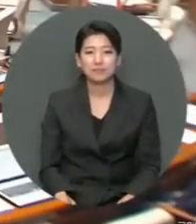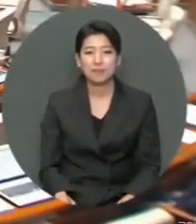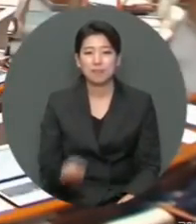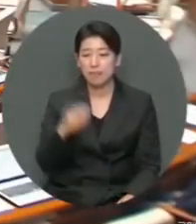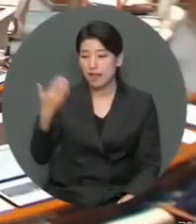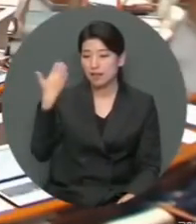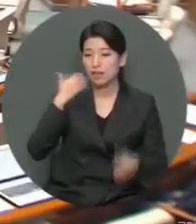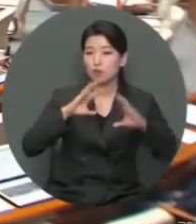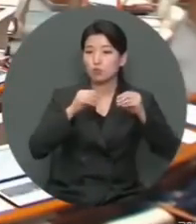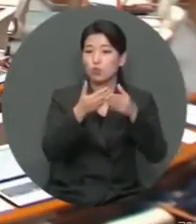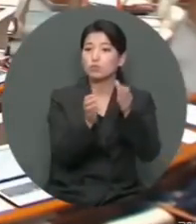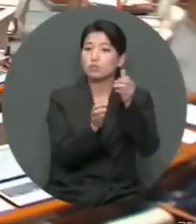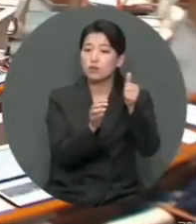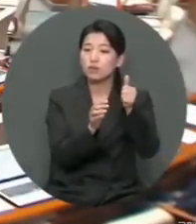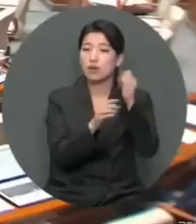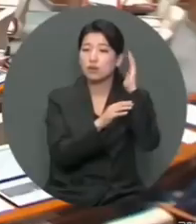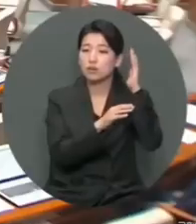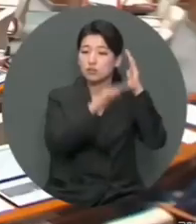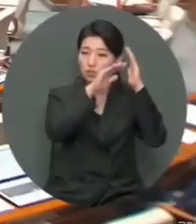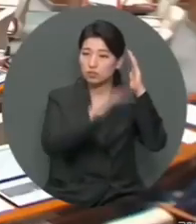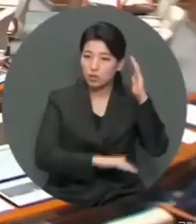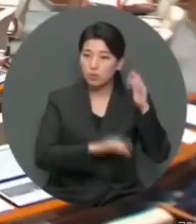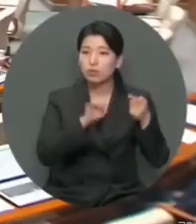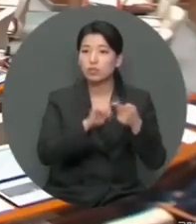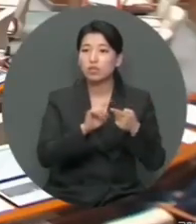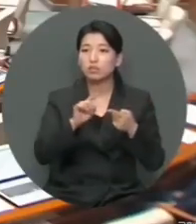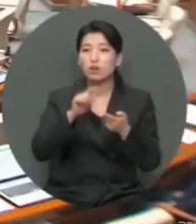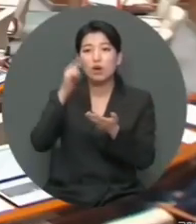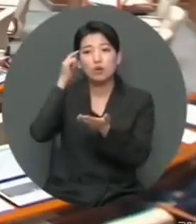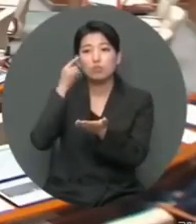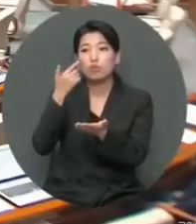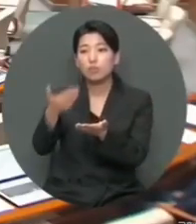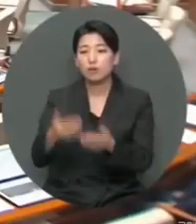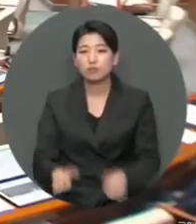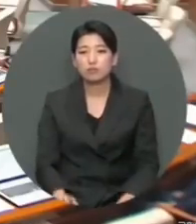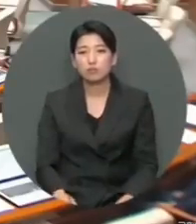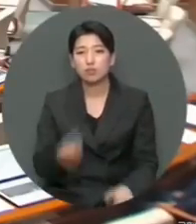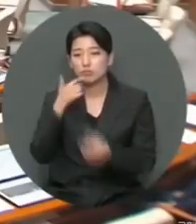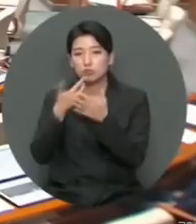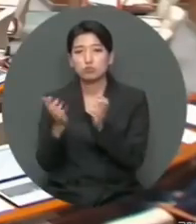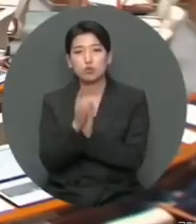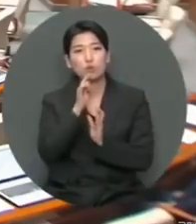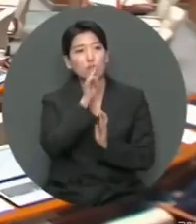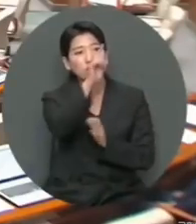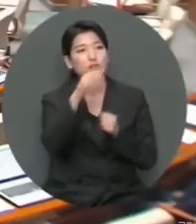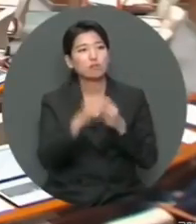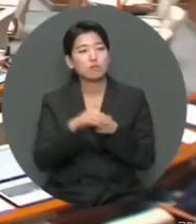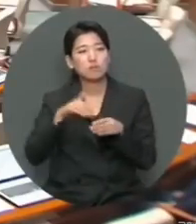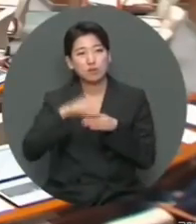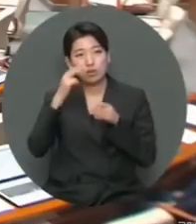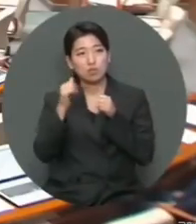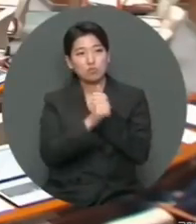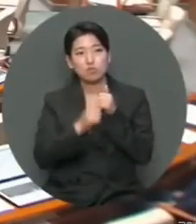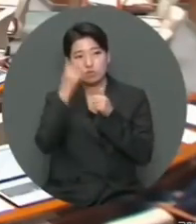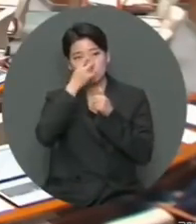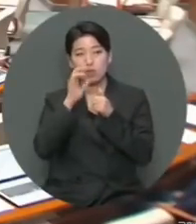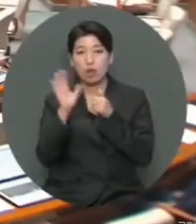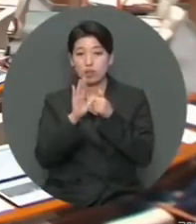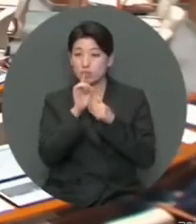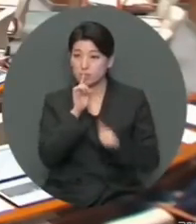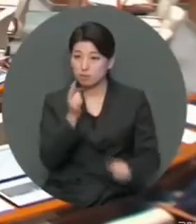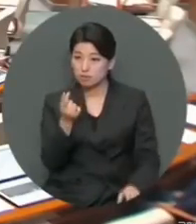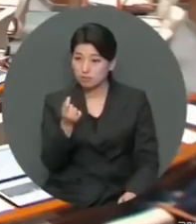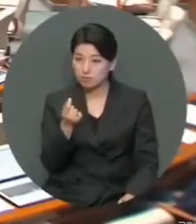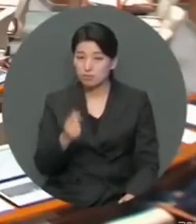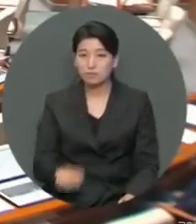건에 대해서 선관위 어떻게 조치하실 겁니까? 그랬더니 민주당이 고발을 했기 때문에 선관위 조사는 안 합니다. 이렇게 말씀하셨어요.